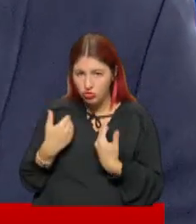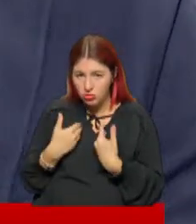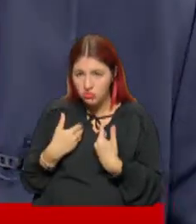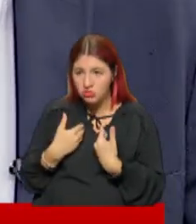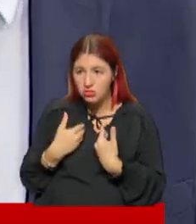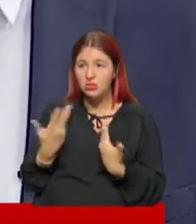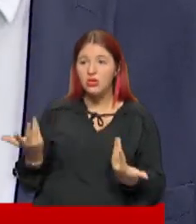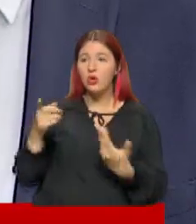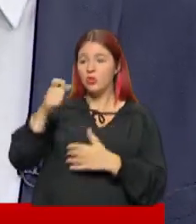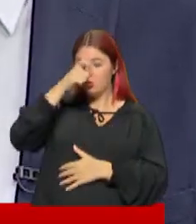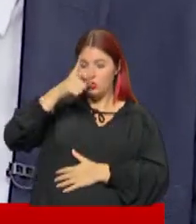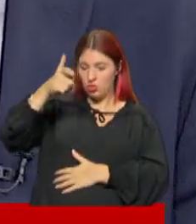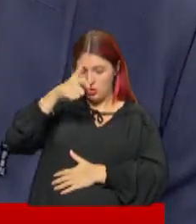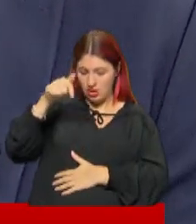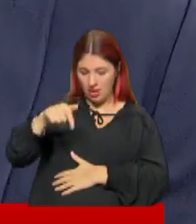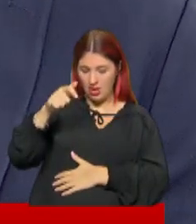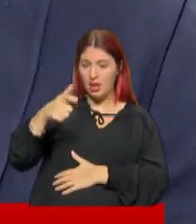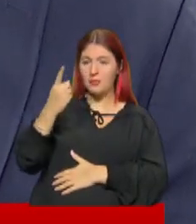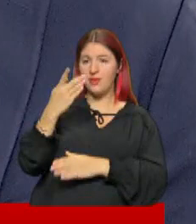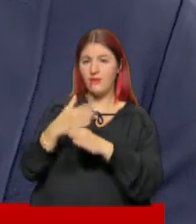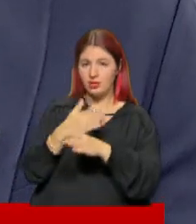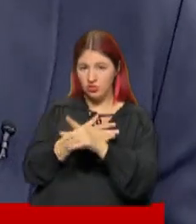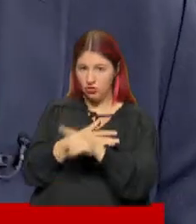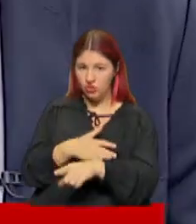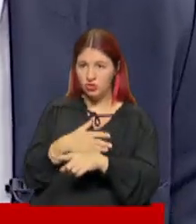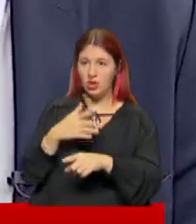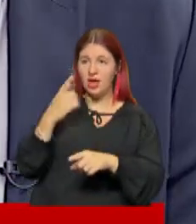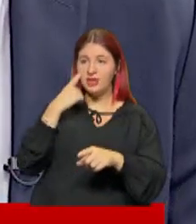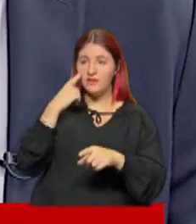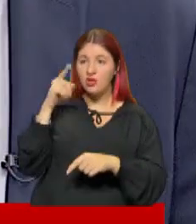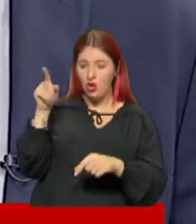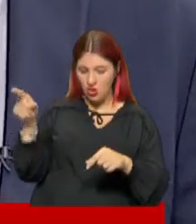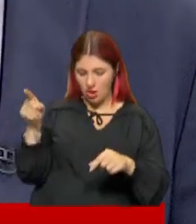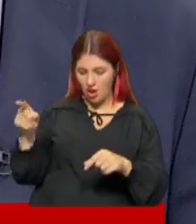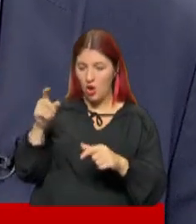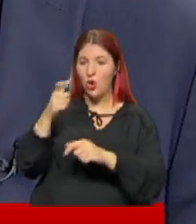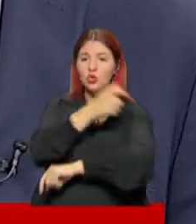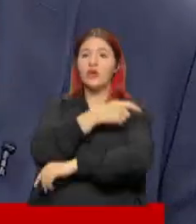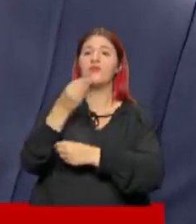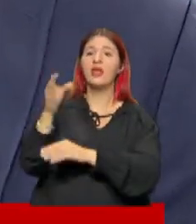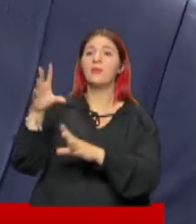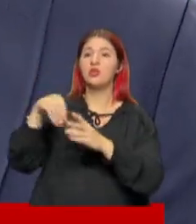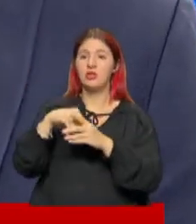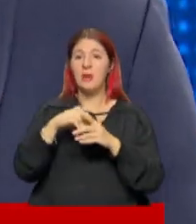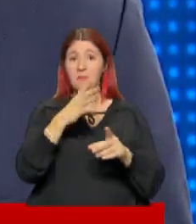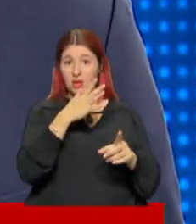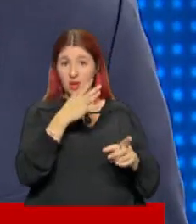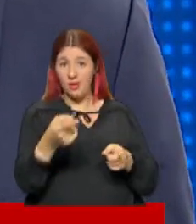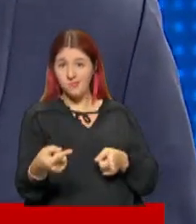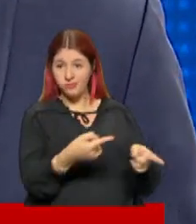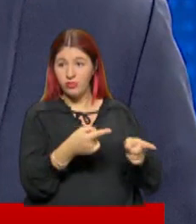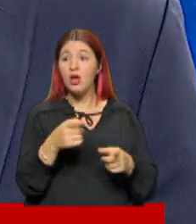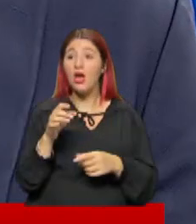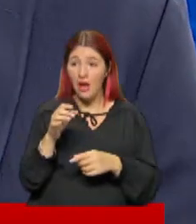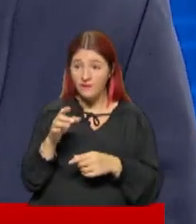Yani bu ülkenin bir yurttaşı, devlet ona yurt sağlayamadığı bilinçli için. Bilinçli bir yönlendirme mi bu? Kesinlikle bilinçli